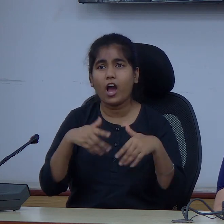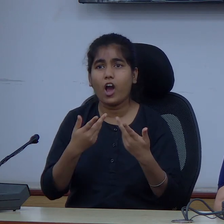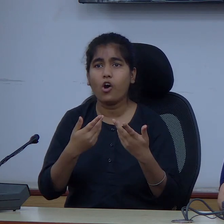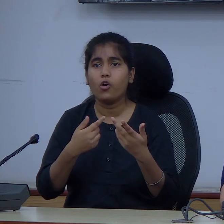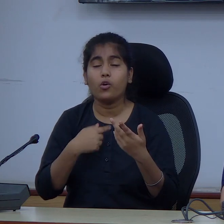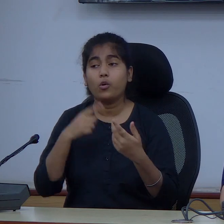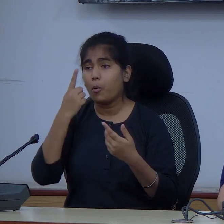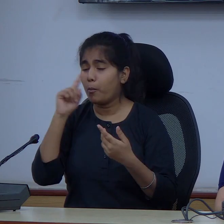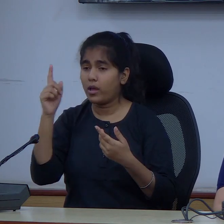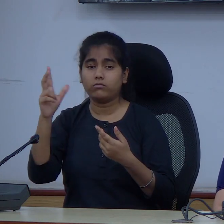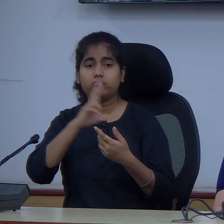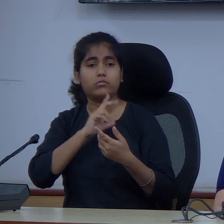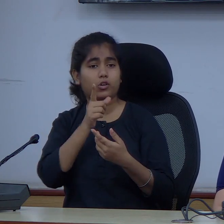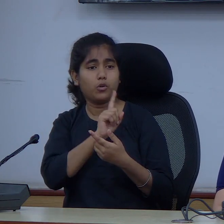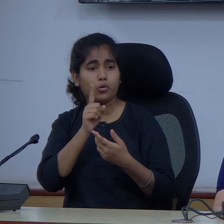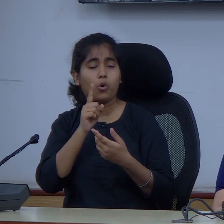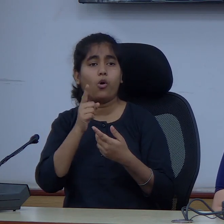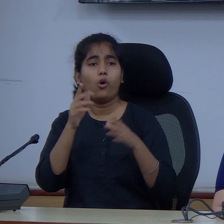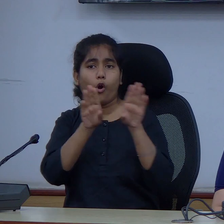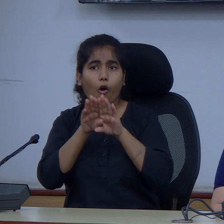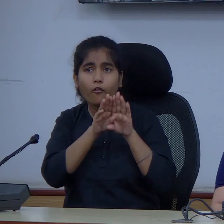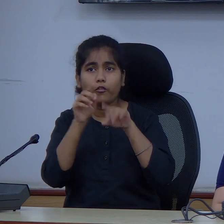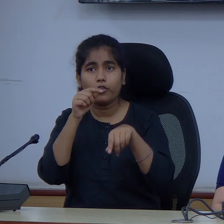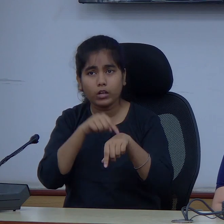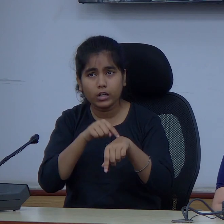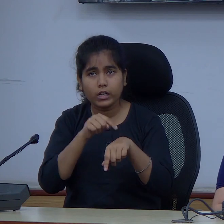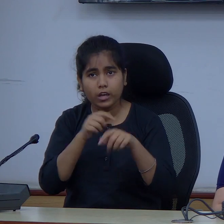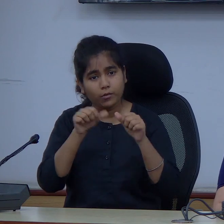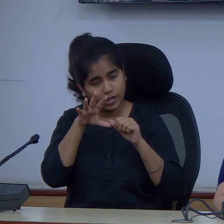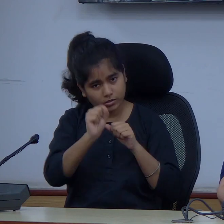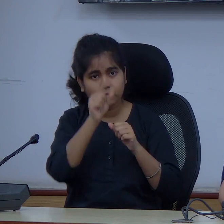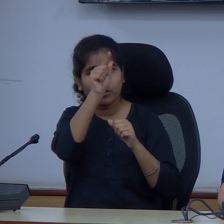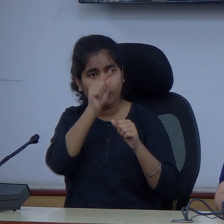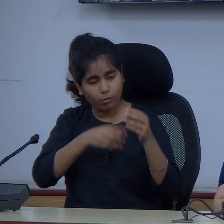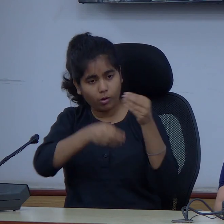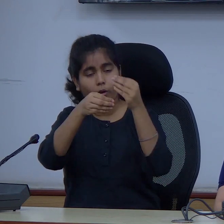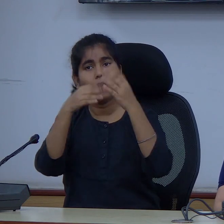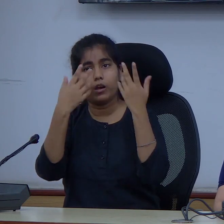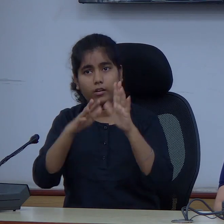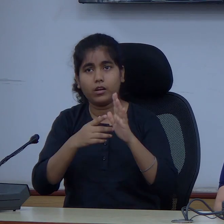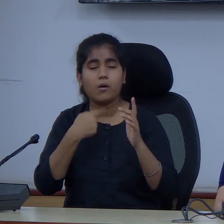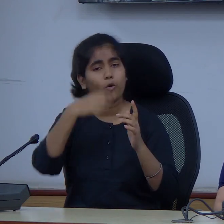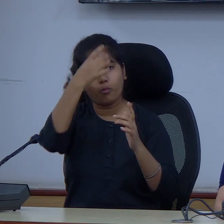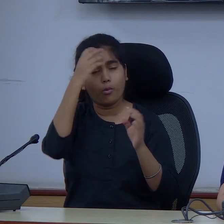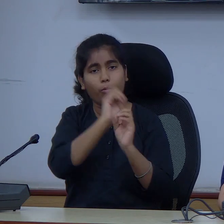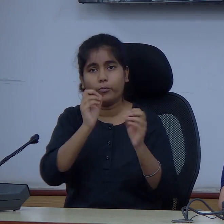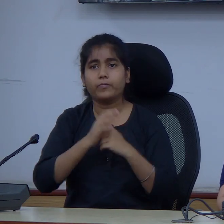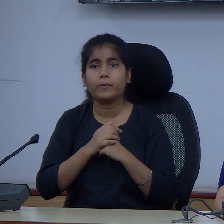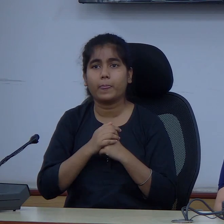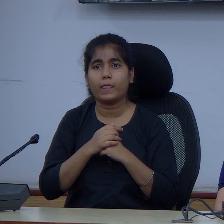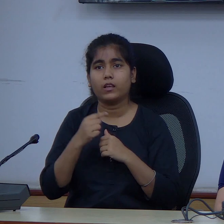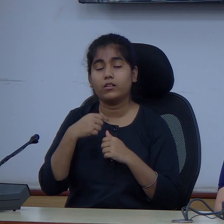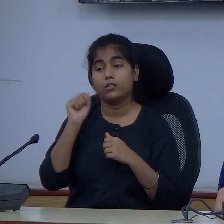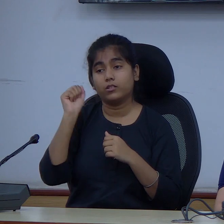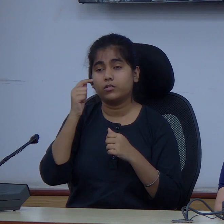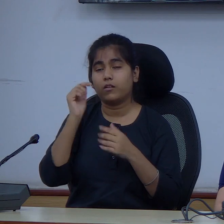दिन थोड़ी सी अचंभित हैं कि मैं कैसे स्कूल में जाऊंगी और उनको दिक्कत आएगी, तो उनकी मदर उनको बताती हैं कि नहीं, आपके स्कूल ने स्कूल वेकेशंस के टाइम